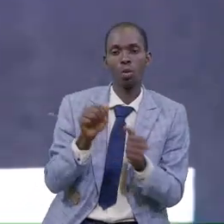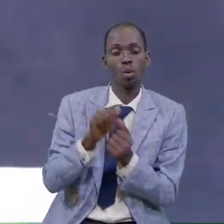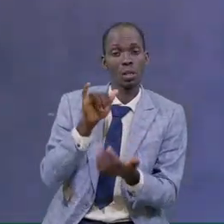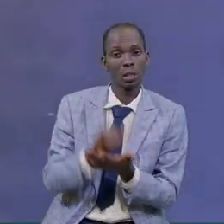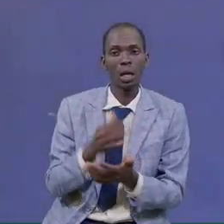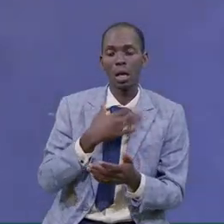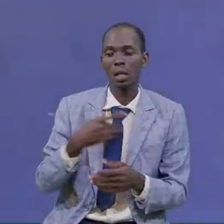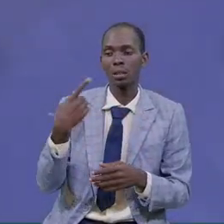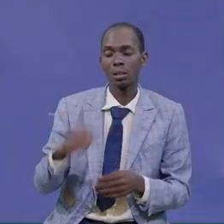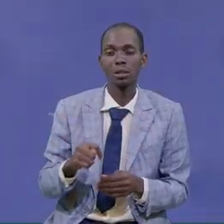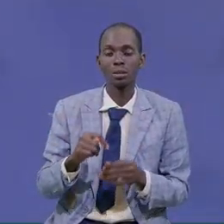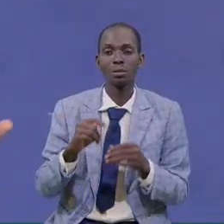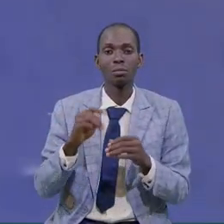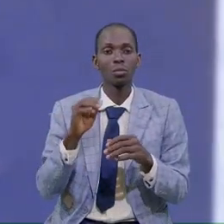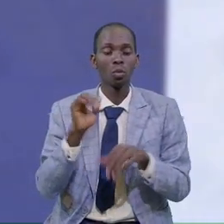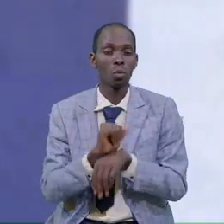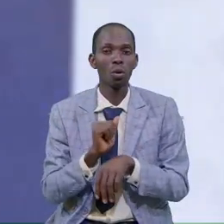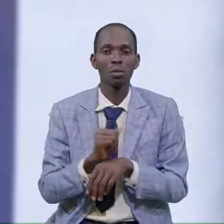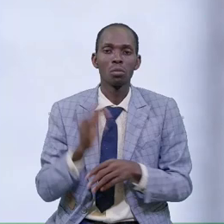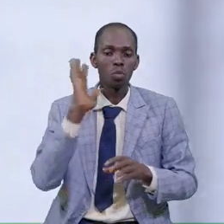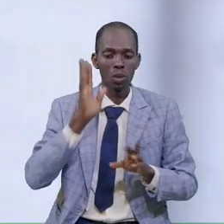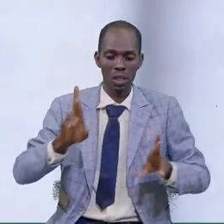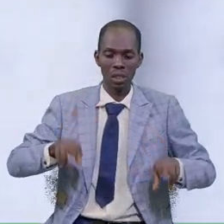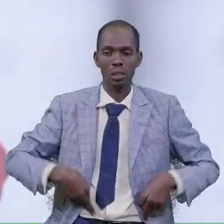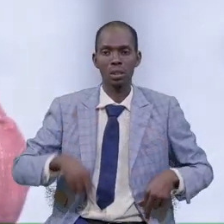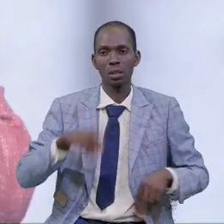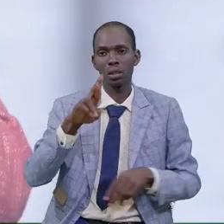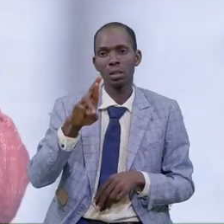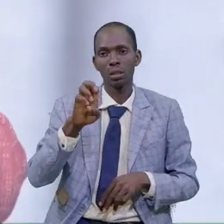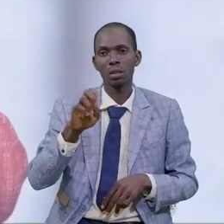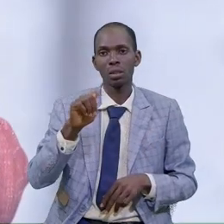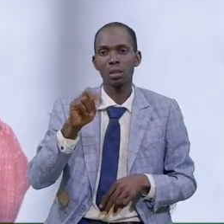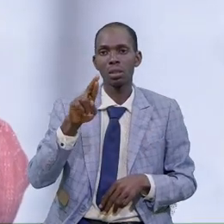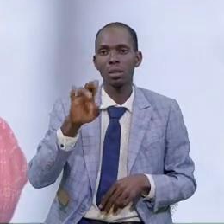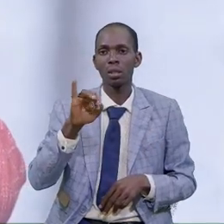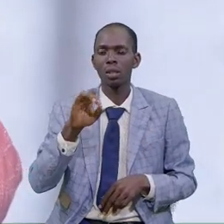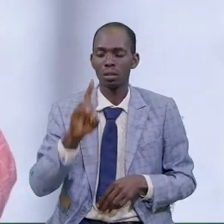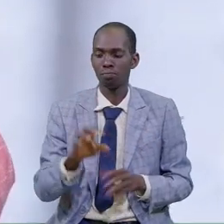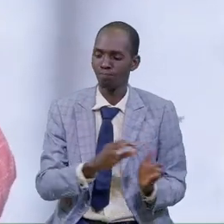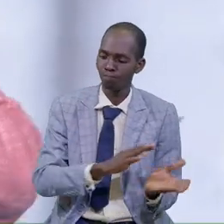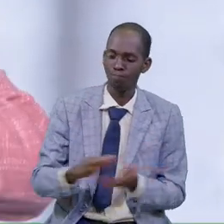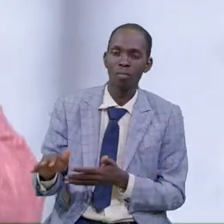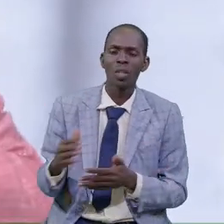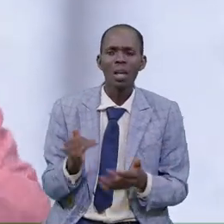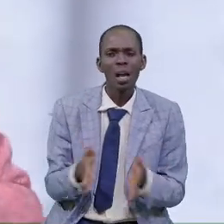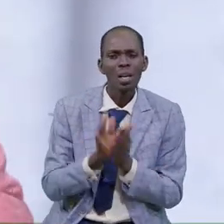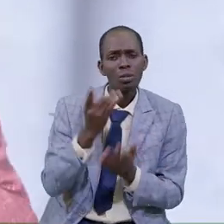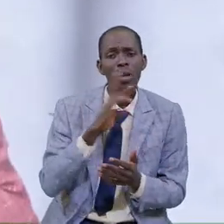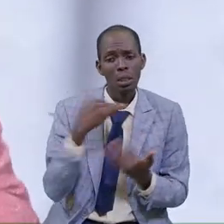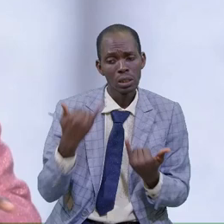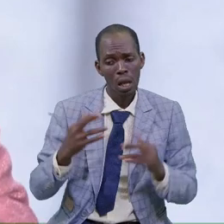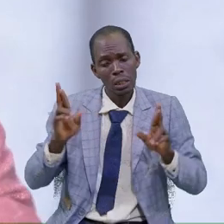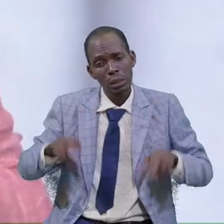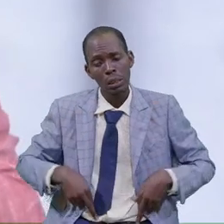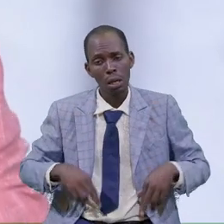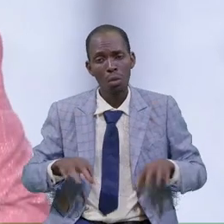retraite. Et parce que tu es à la retraite, oh frère, qu'est-ce que tu vas faire maintenant? Je ne sais